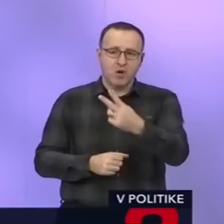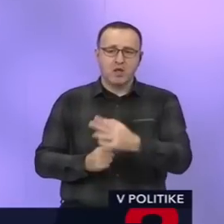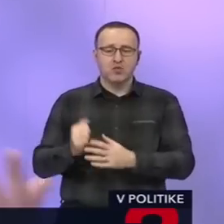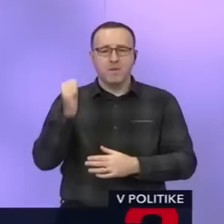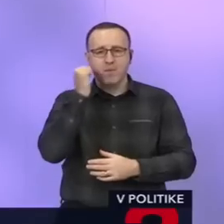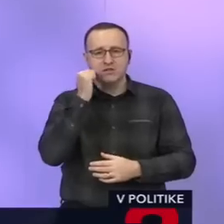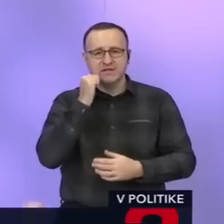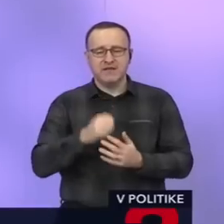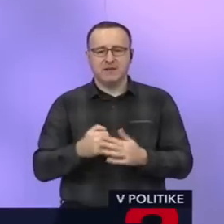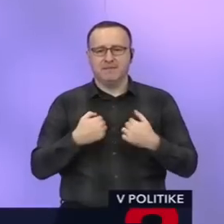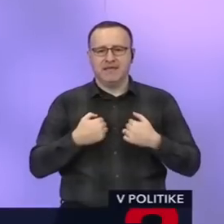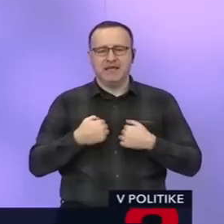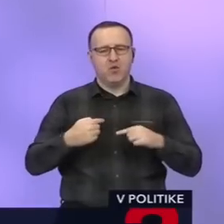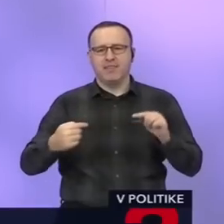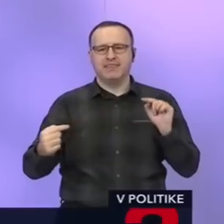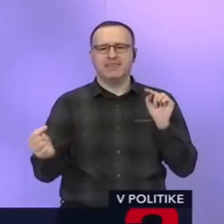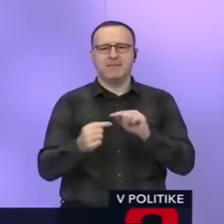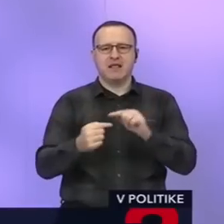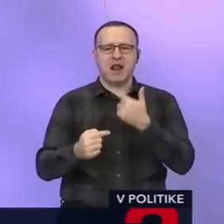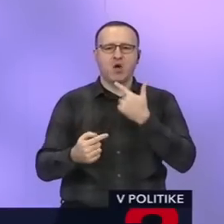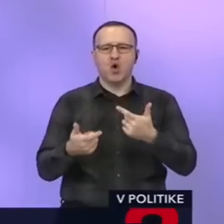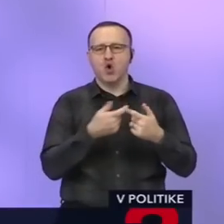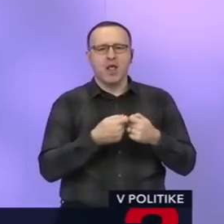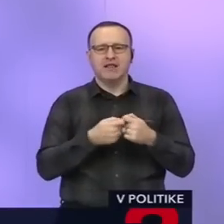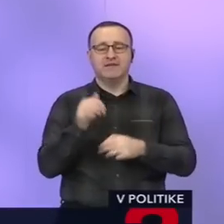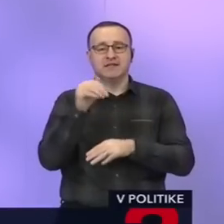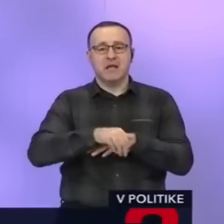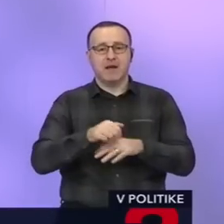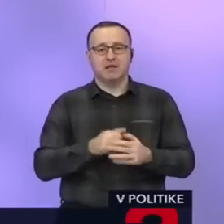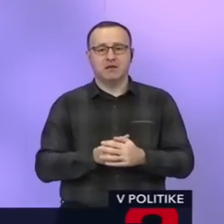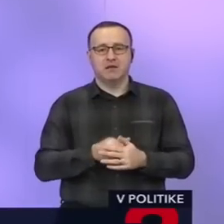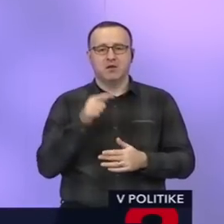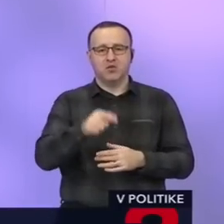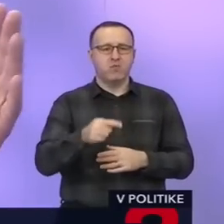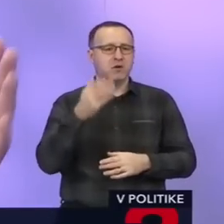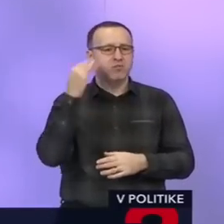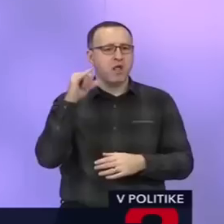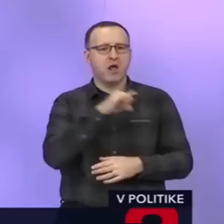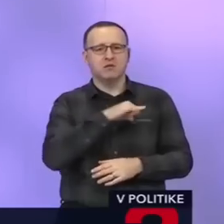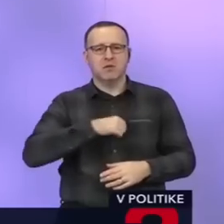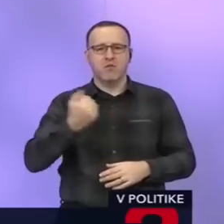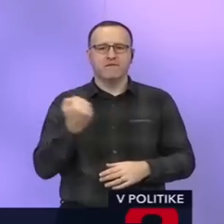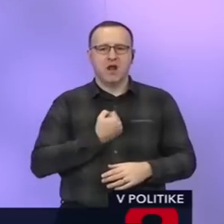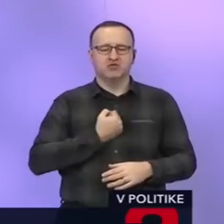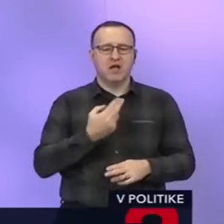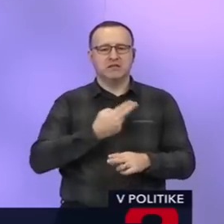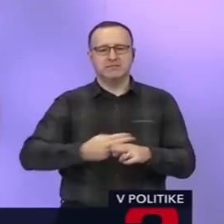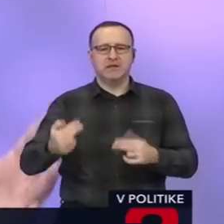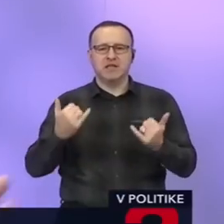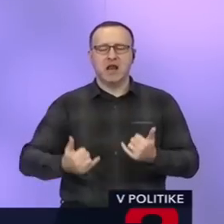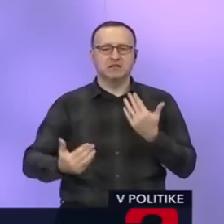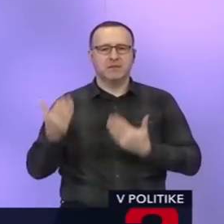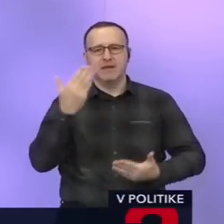sme nepriateľ ako kolektívny západ, takže to by bola samovražda naplňať nejaké predstavy teraz momentálne,